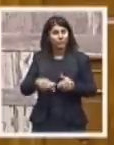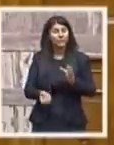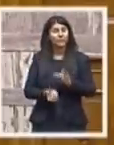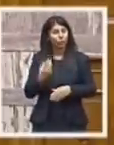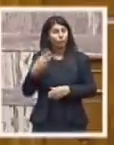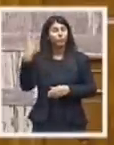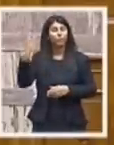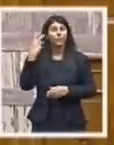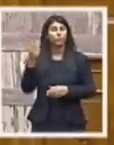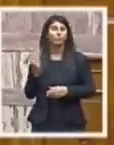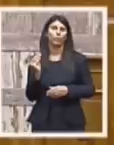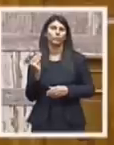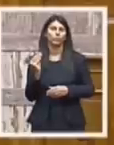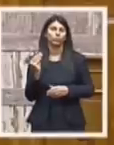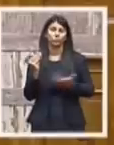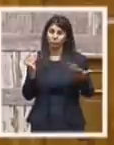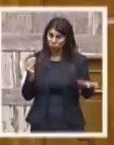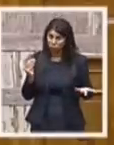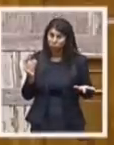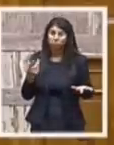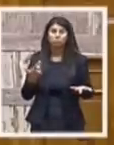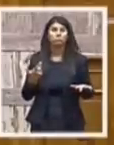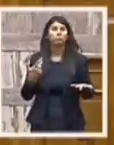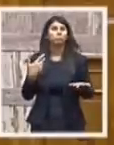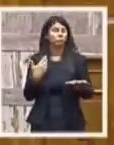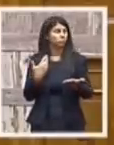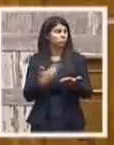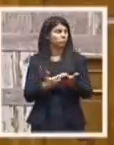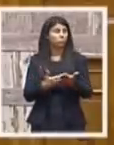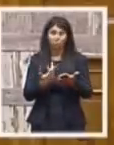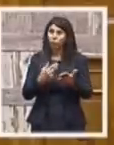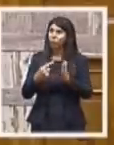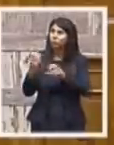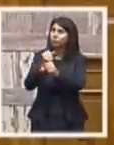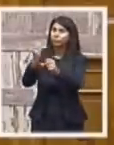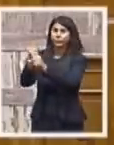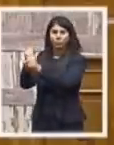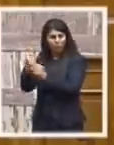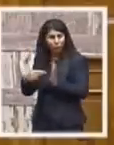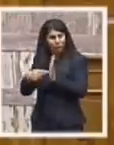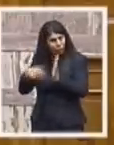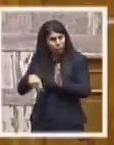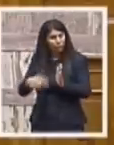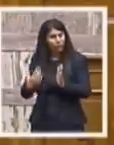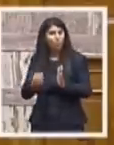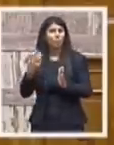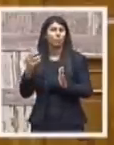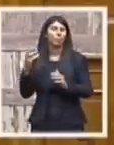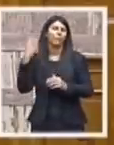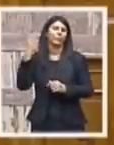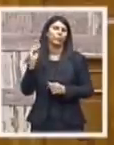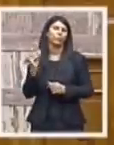πνευματικός πολιτισμός, ο οποίος επιβεβαιώθηκε και επιβεβαιώνεται με τις διεθνείς διακρίσεις του. Η χώρα μας, επομένως, μπορεί